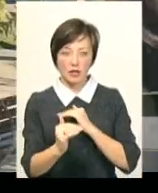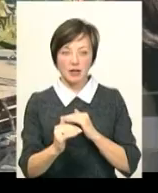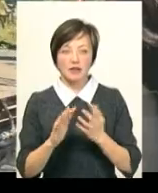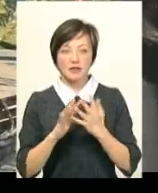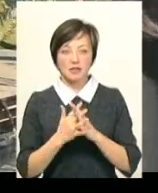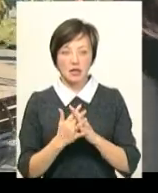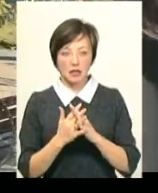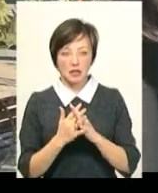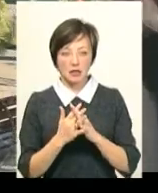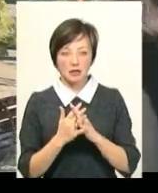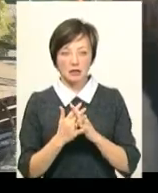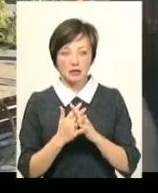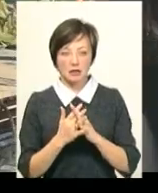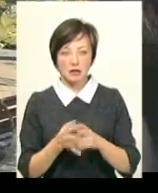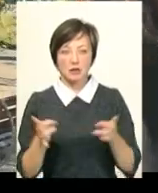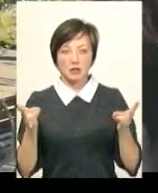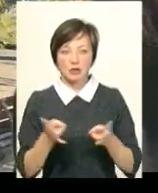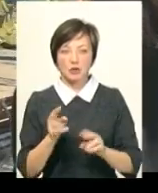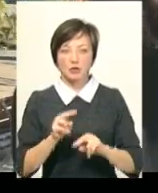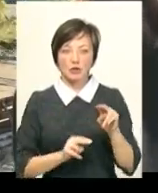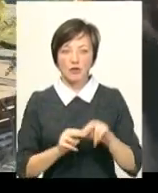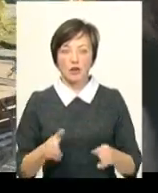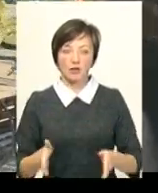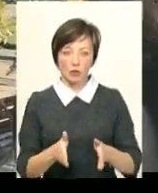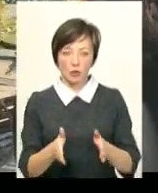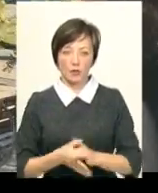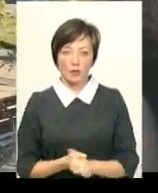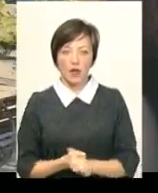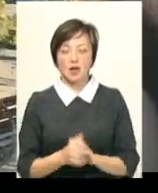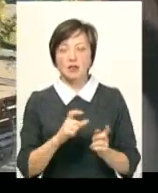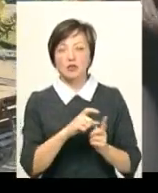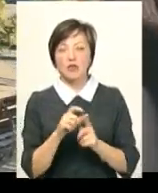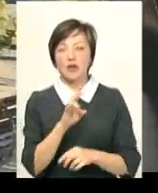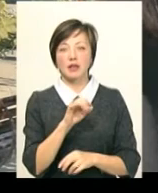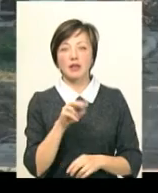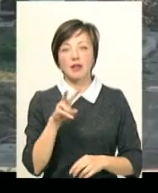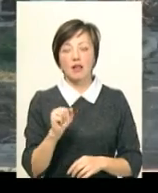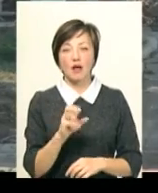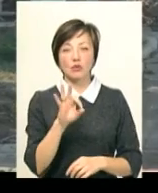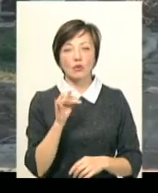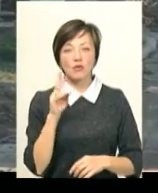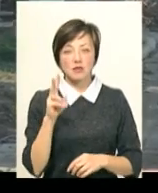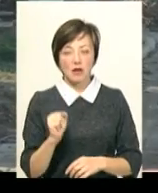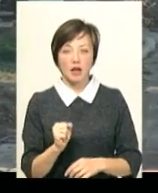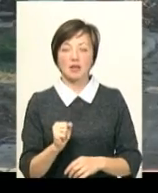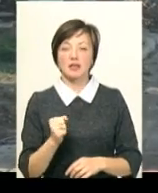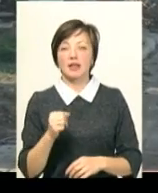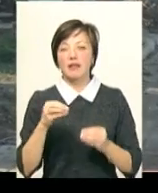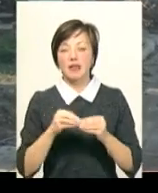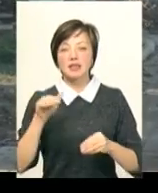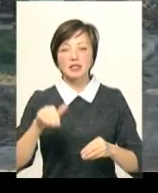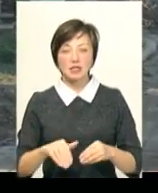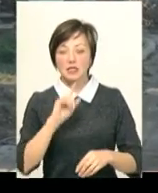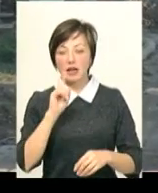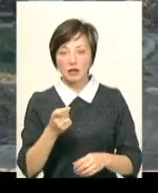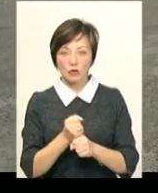селі потрібно будувати дороги. За словами Ніли Островської, за рік заасфальтували 10 тисяч квадратних метрів сільських